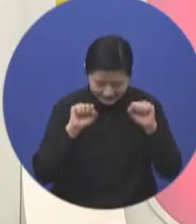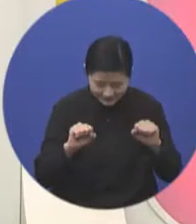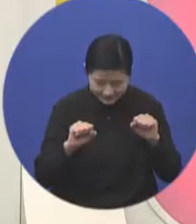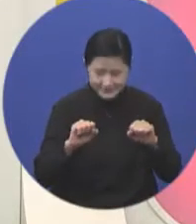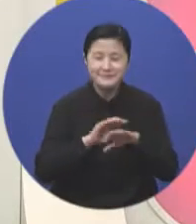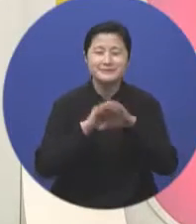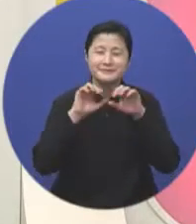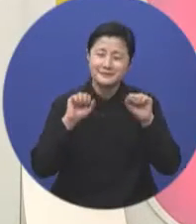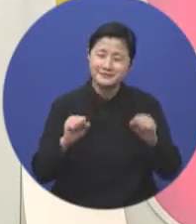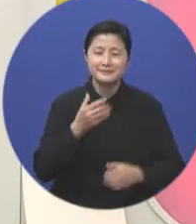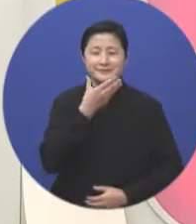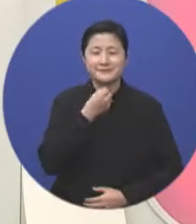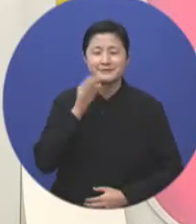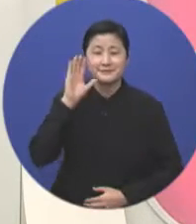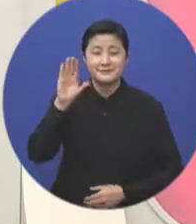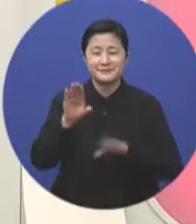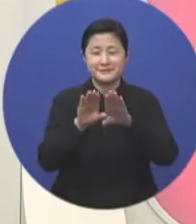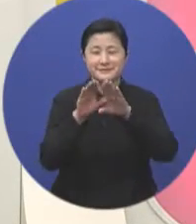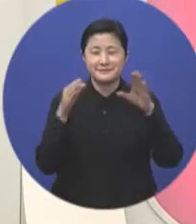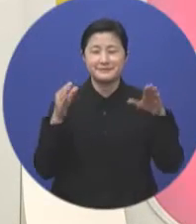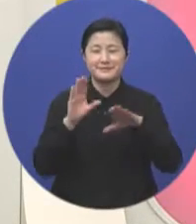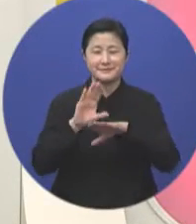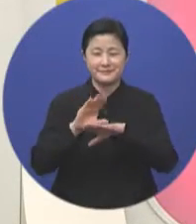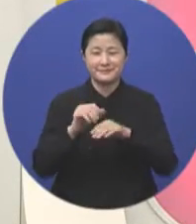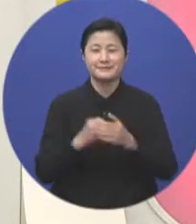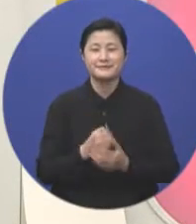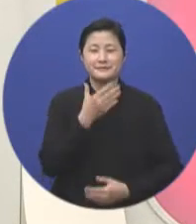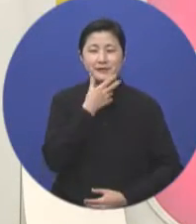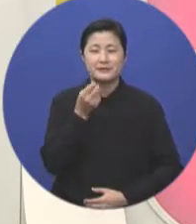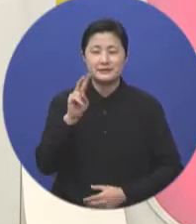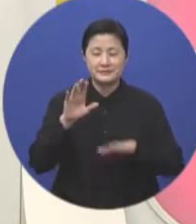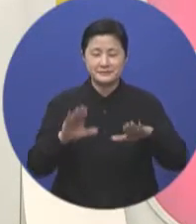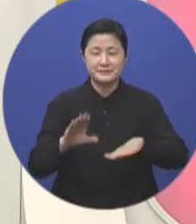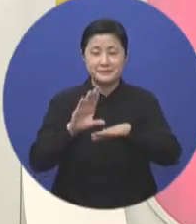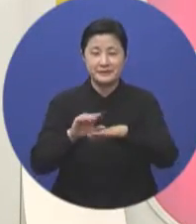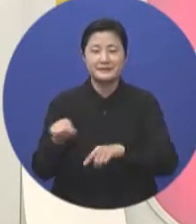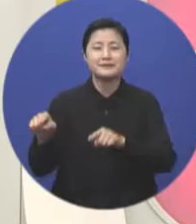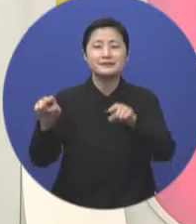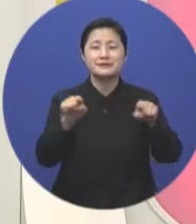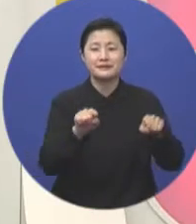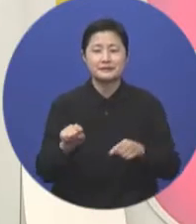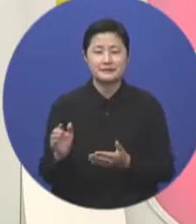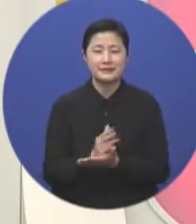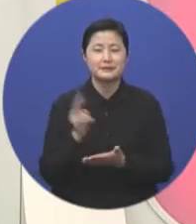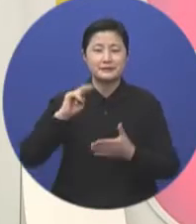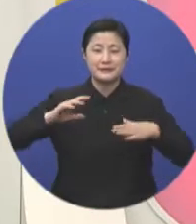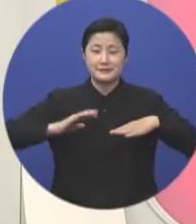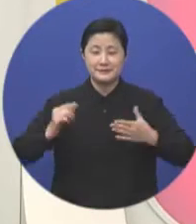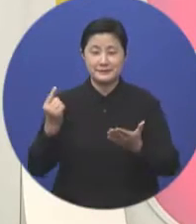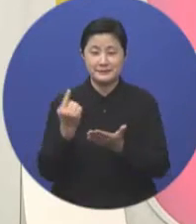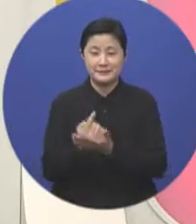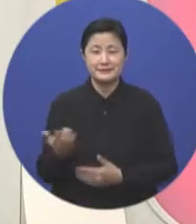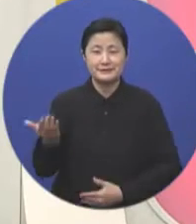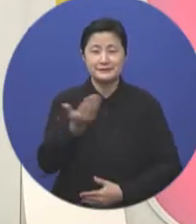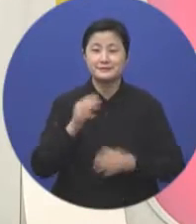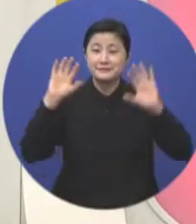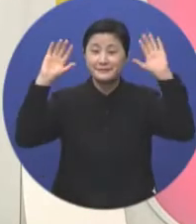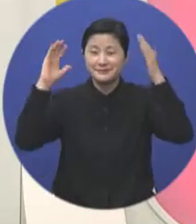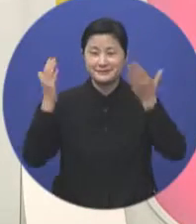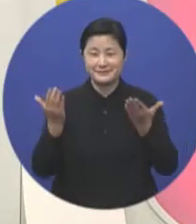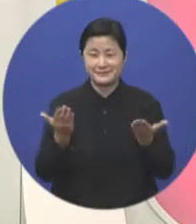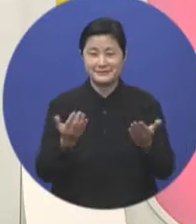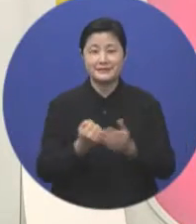안녕하세요. 안녕하세요. 행복한 미래를 여는 방송 복지TV 생방송 전국 나눔 나라자랑에 오신 여러분